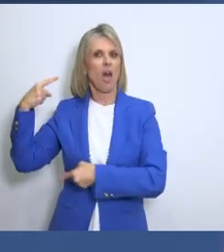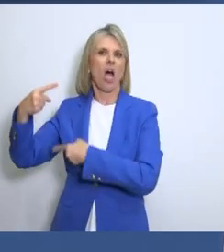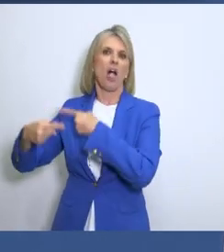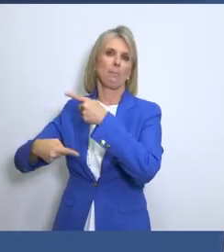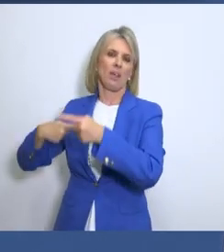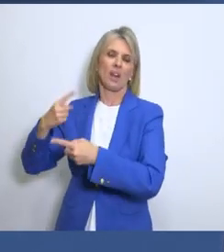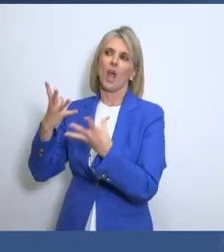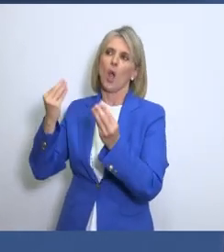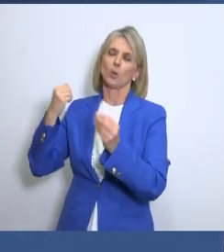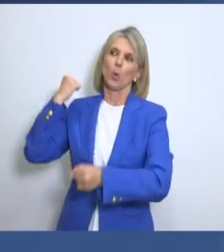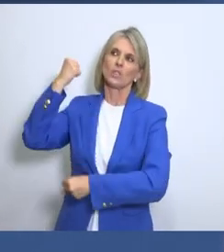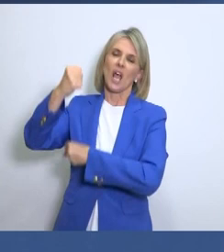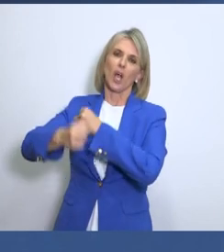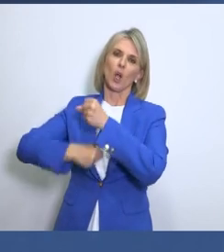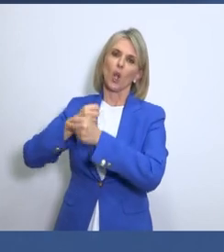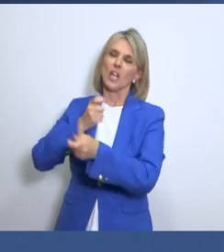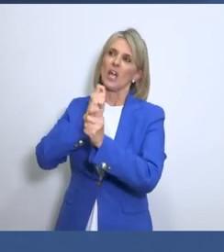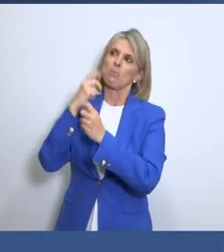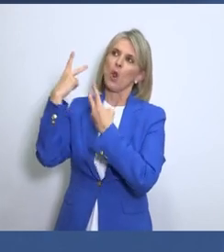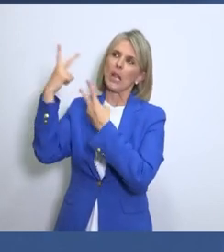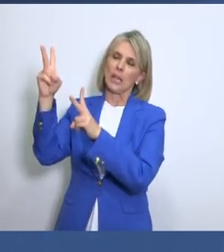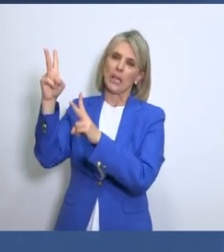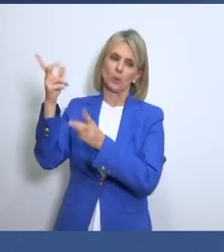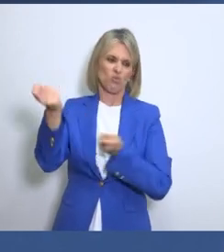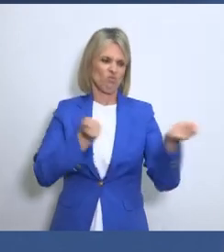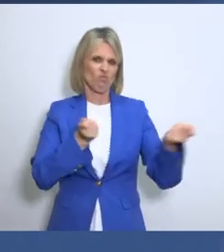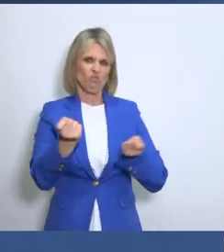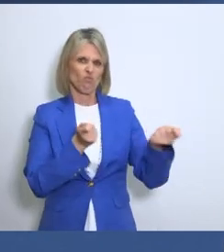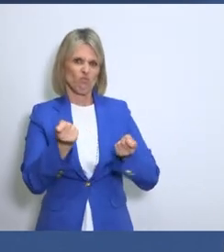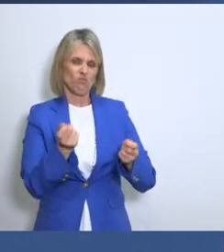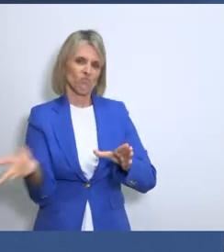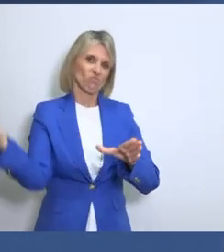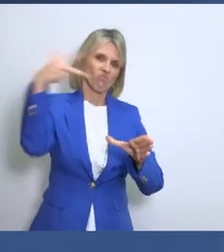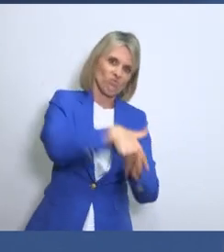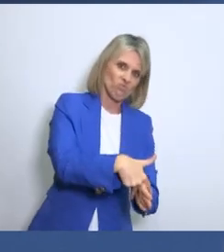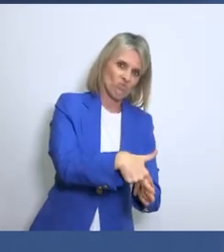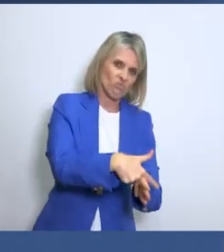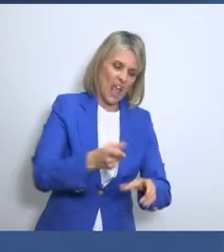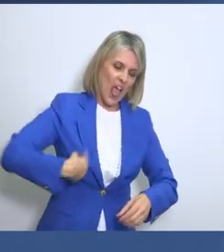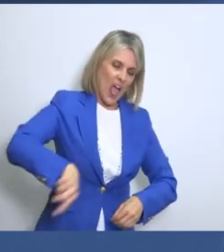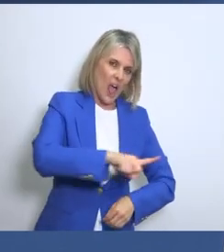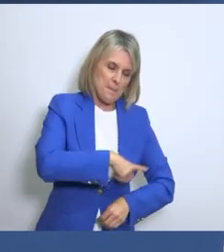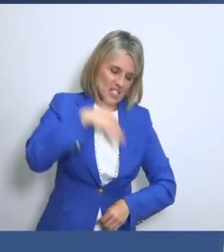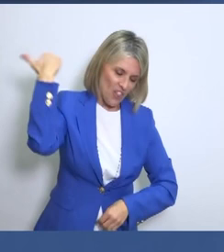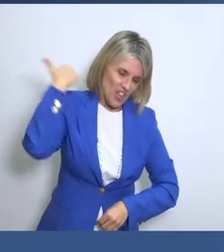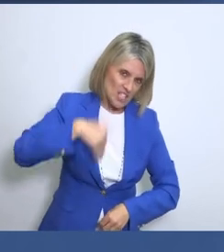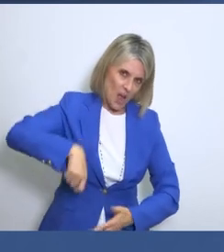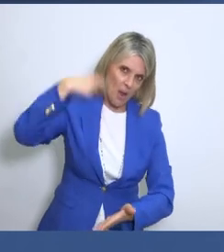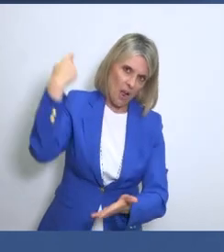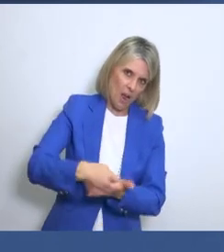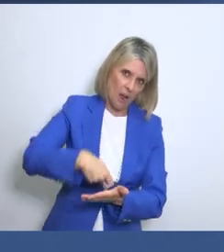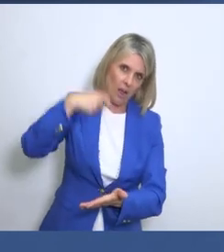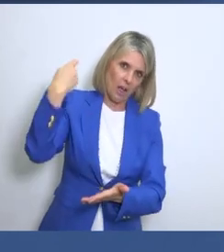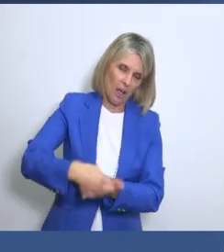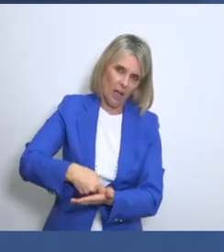την πολιτική αυτών που κυβερνούν την Ευρωπαϊκή Ένωση στις πλάτες μας. Τη γνωρίσαμε ειδικά την